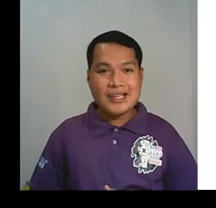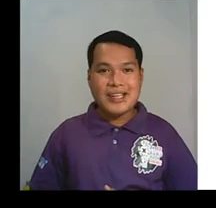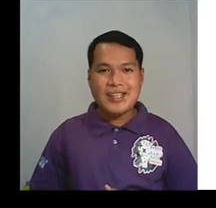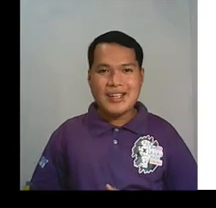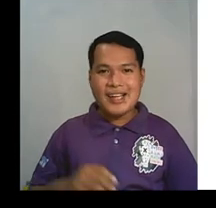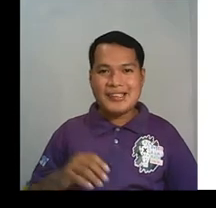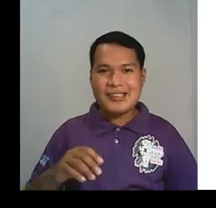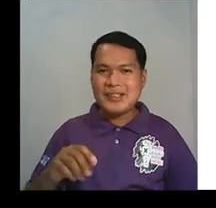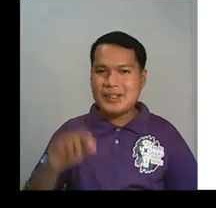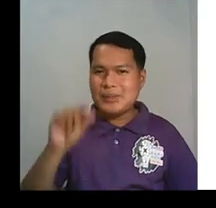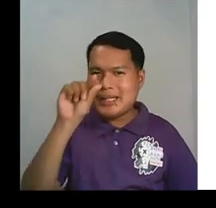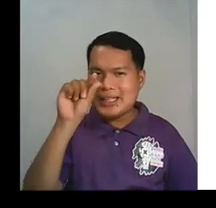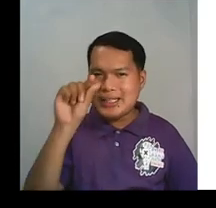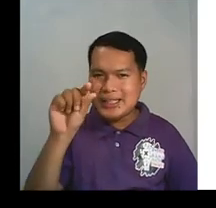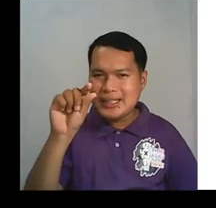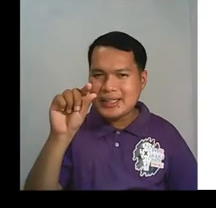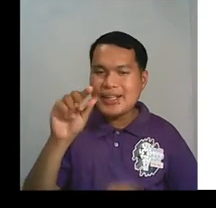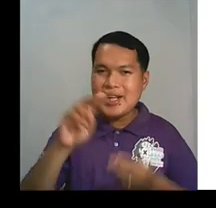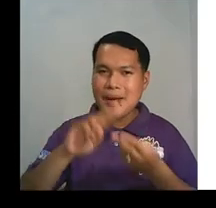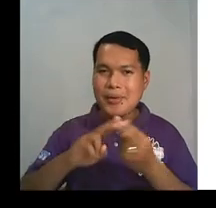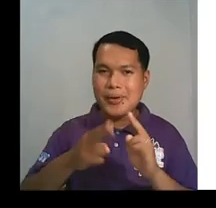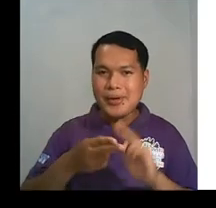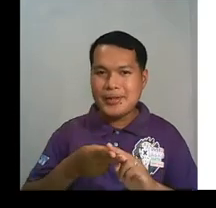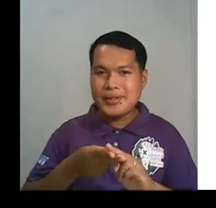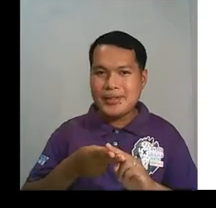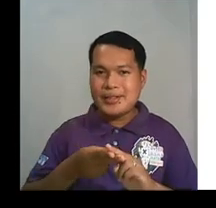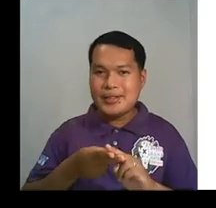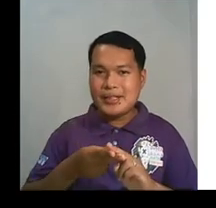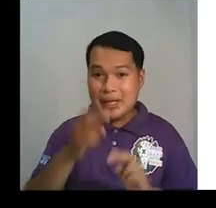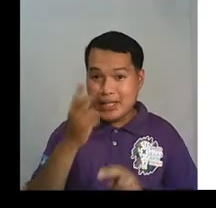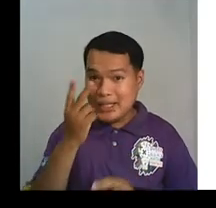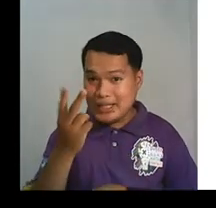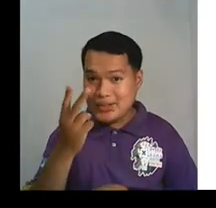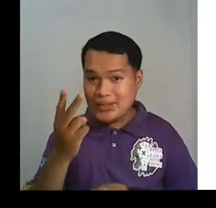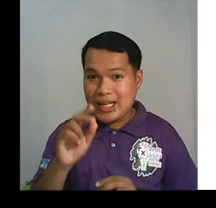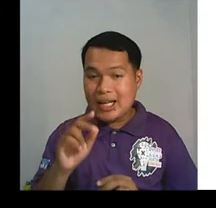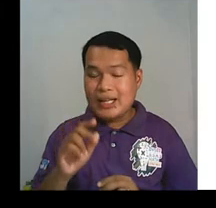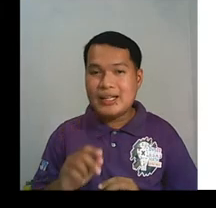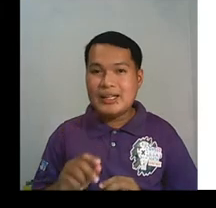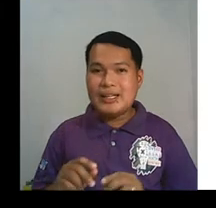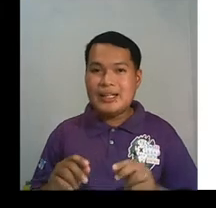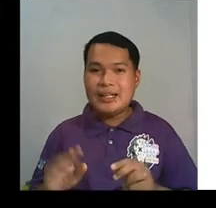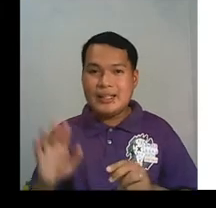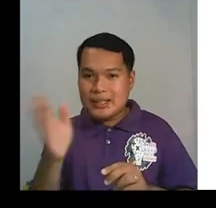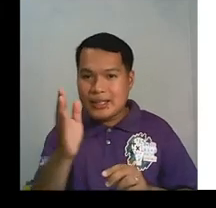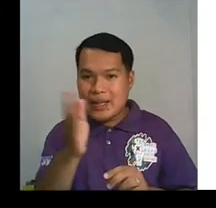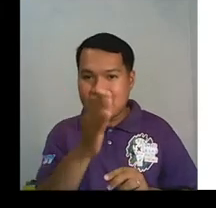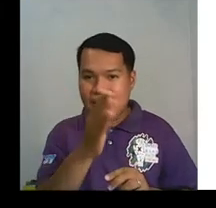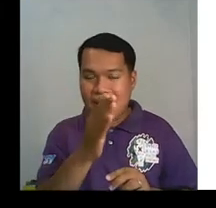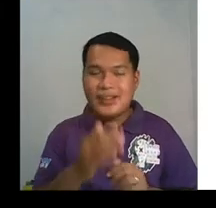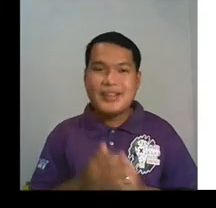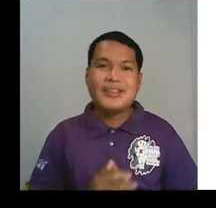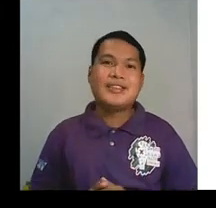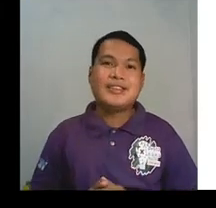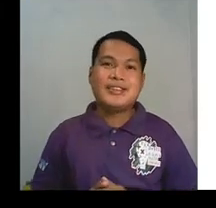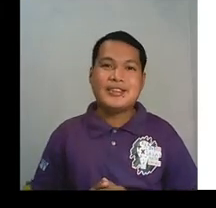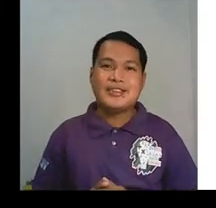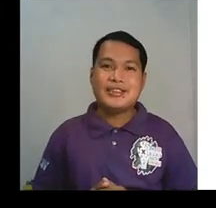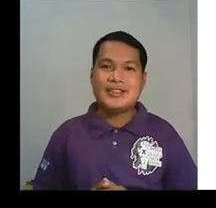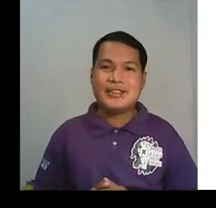Para sa Index, magkakaroon yung e na number na makikita nyo sa rado. Left side.